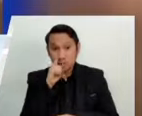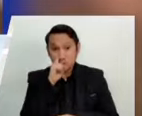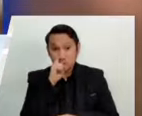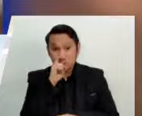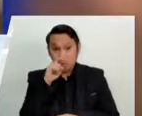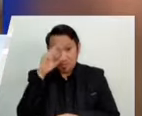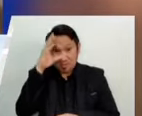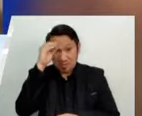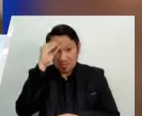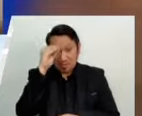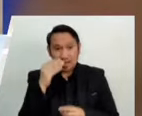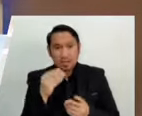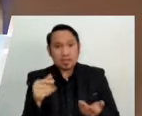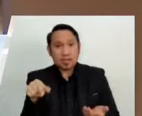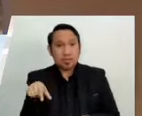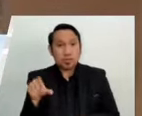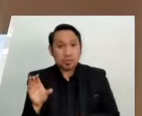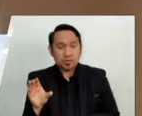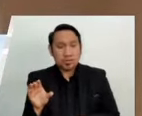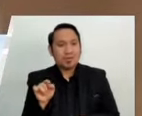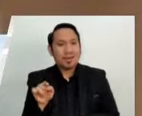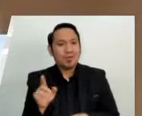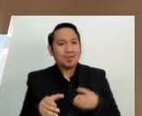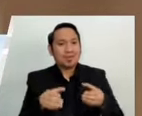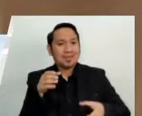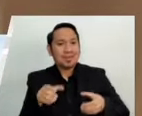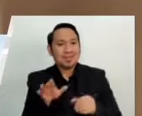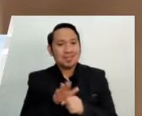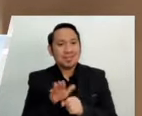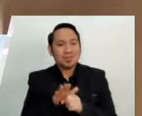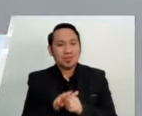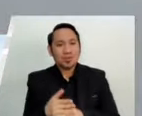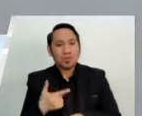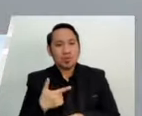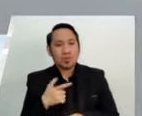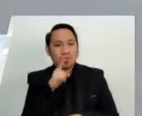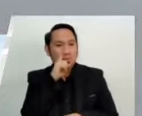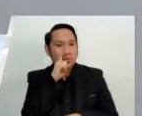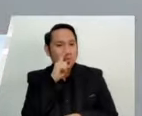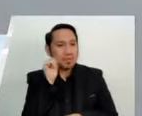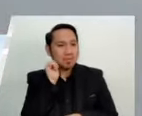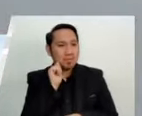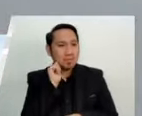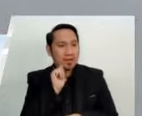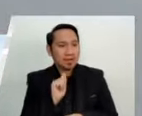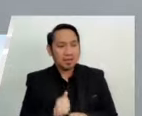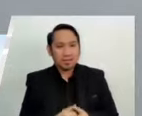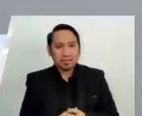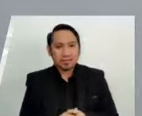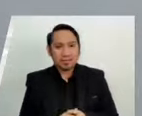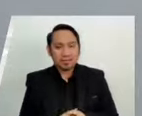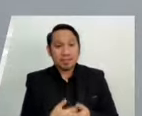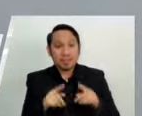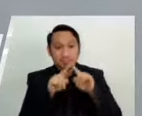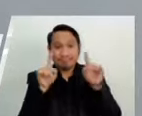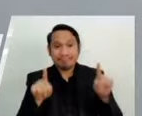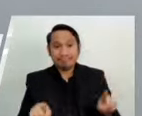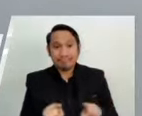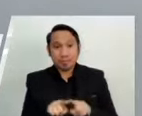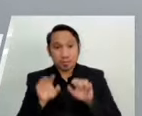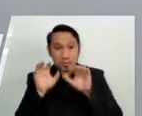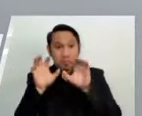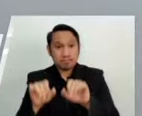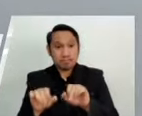City. Yan ay para sa kasong panggagahasa sa 21 anyos sa babae. Nakuha natin yung warrant niya sa iwaran